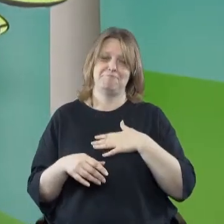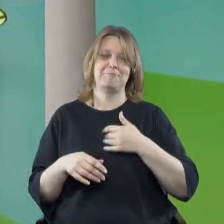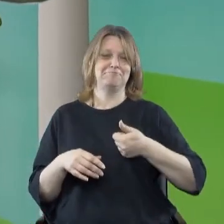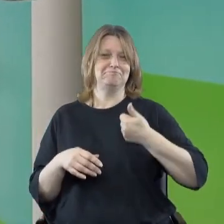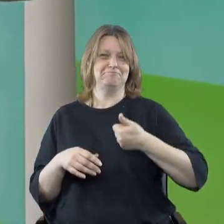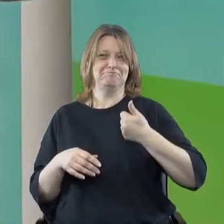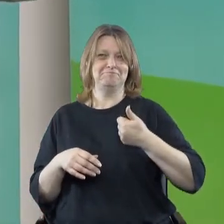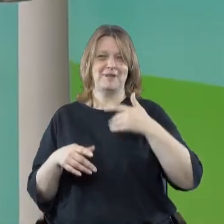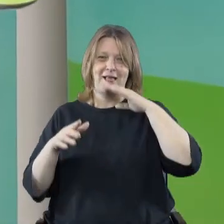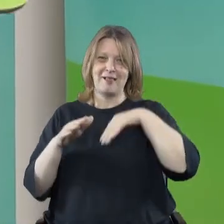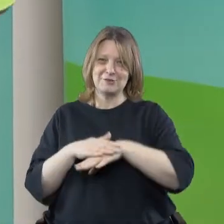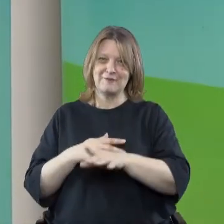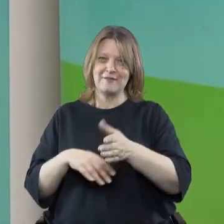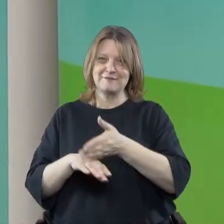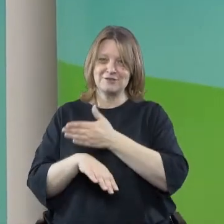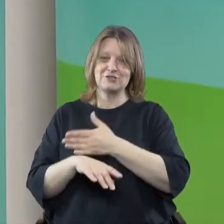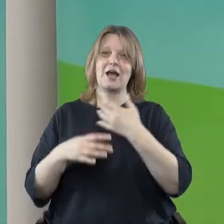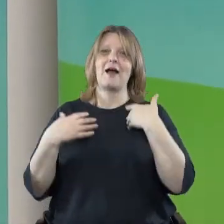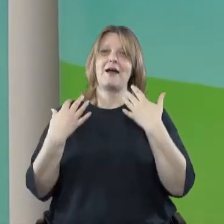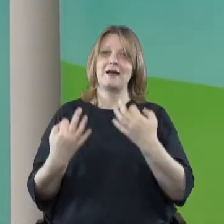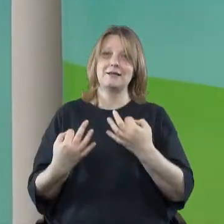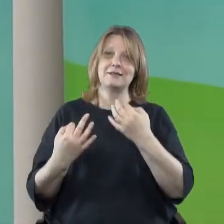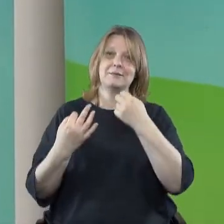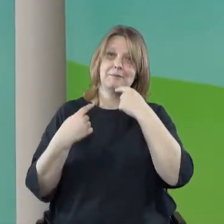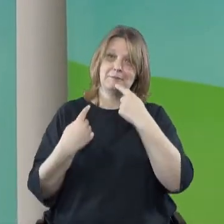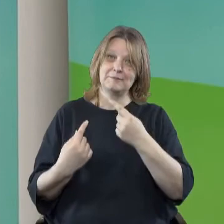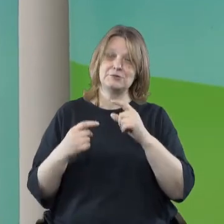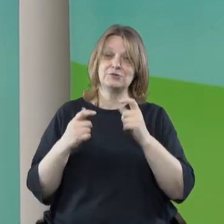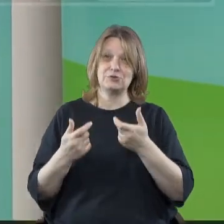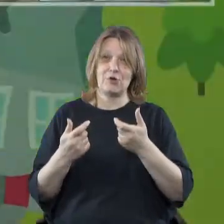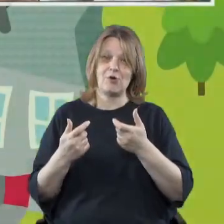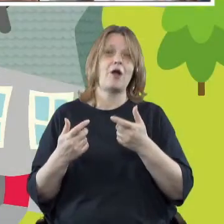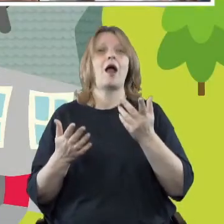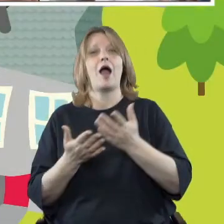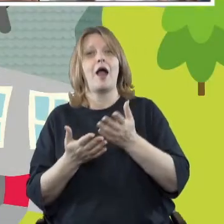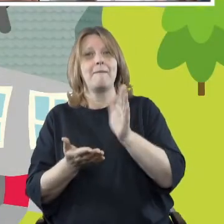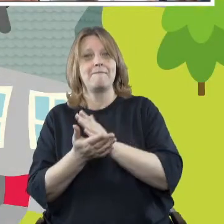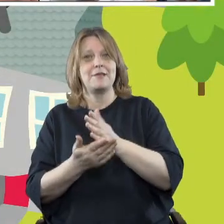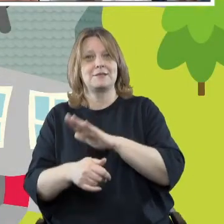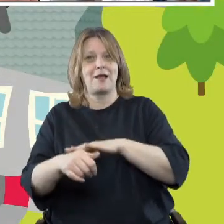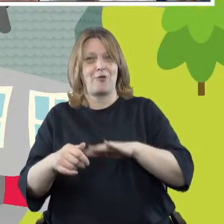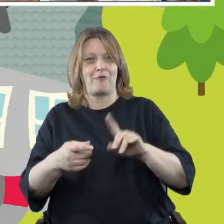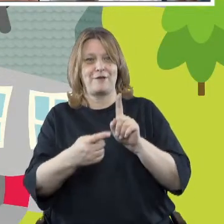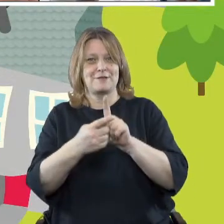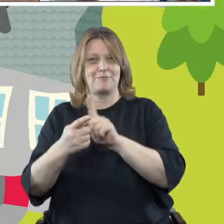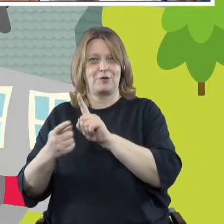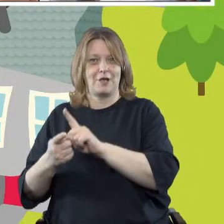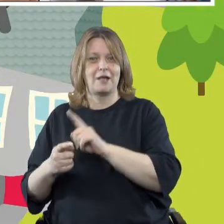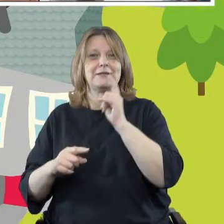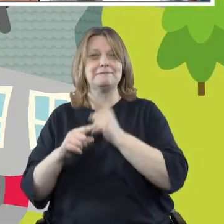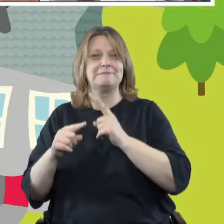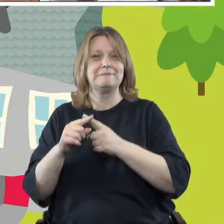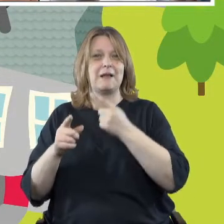tutaj schowaną. I chciałem wam też rzec, że no już jak tak międzynarodowo się spotykamy, to za chwilkę chciałem wam